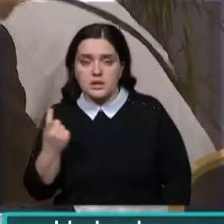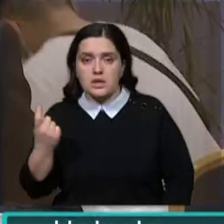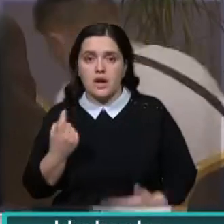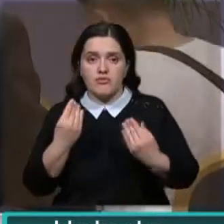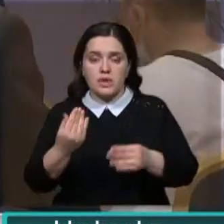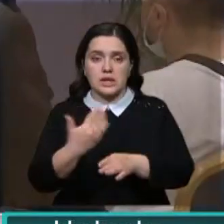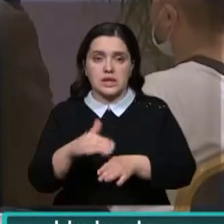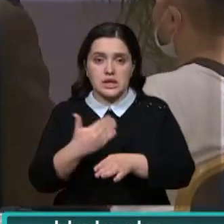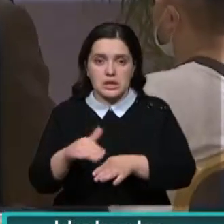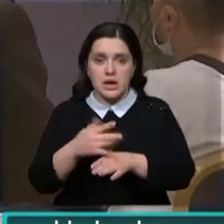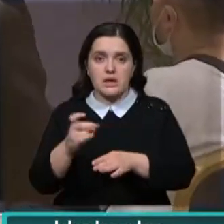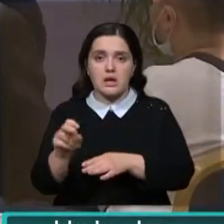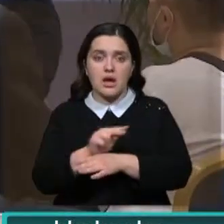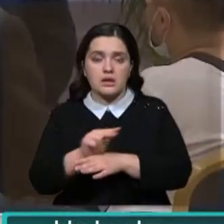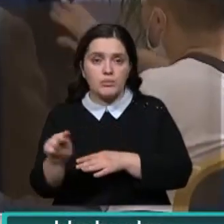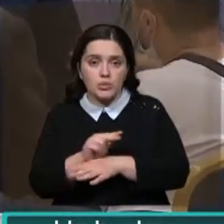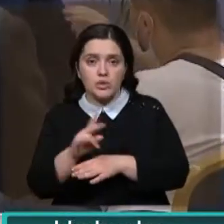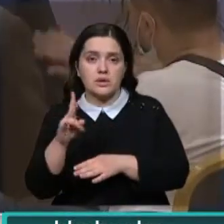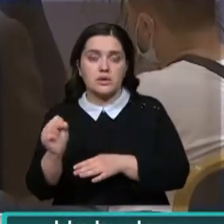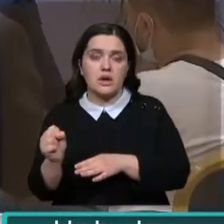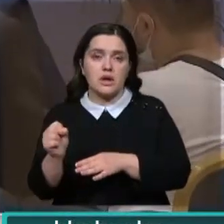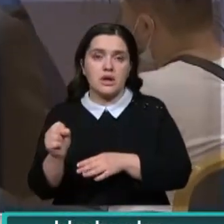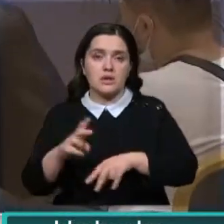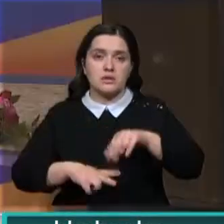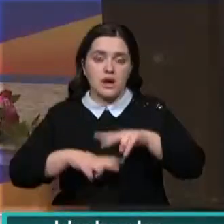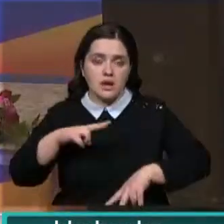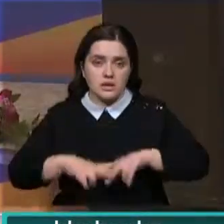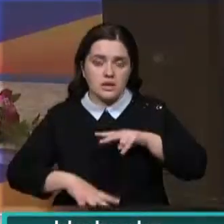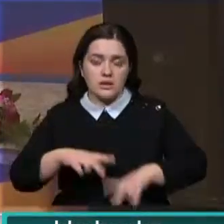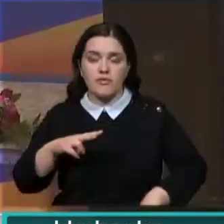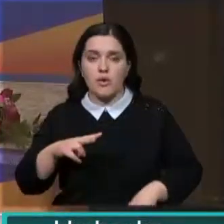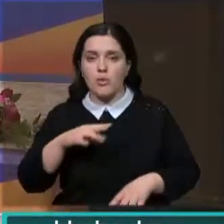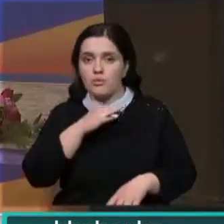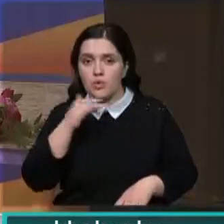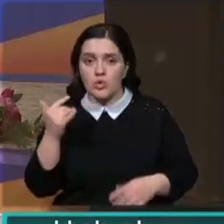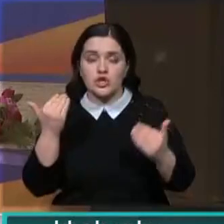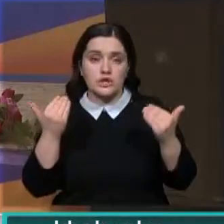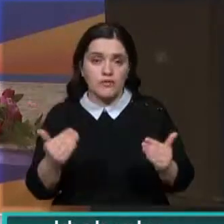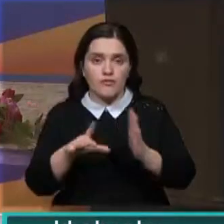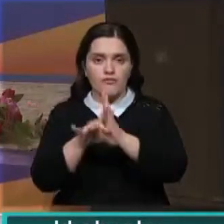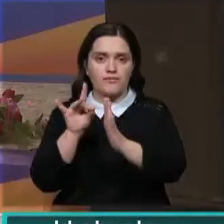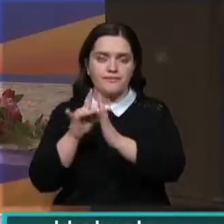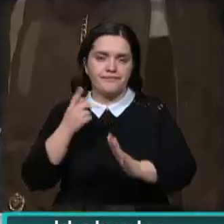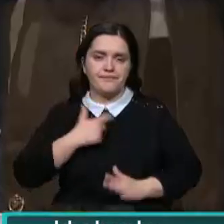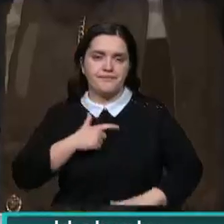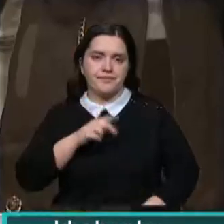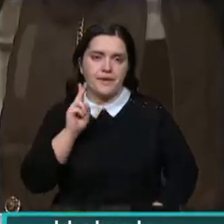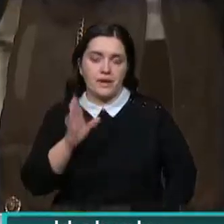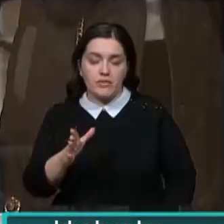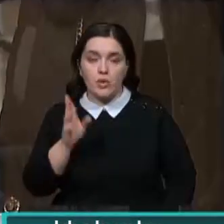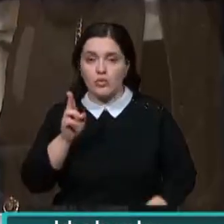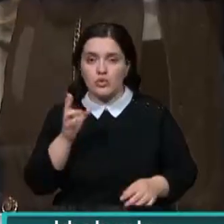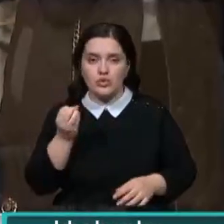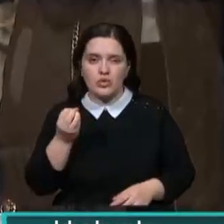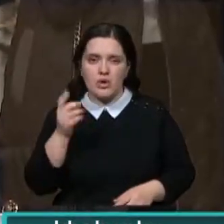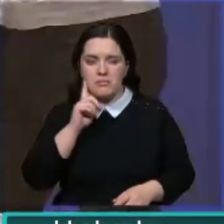выдача кредитов на ремонт, на строительство домов. Многие сегодня уже выбрали для себя квартиру, а для тех, кто еще не